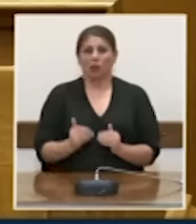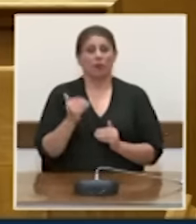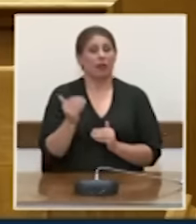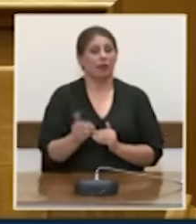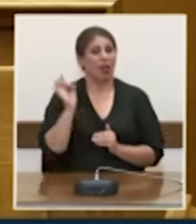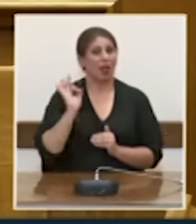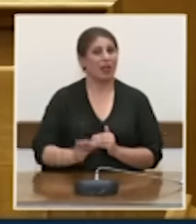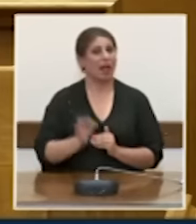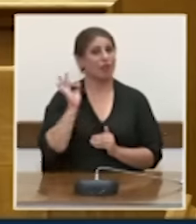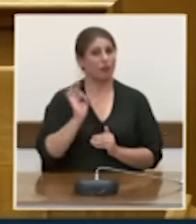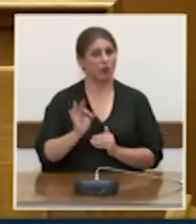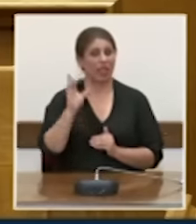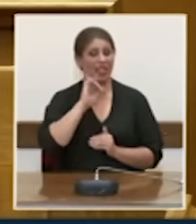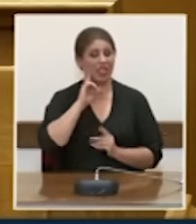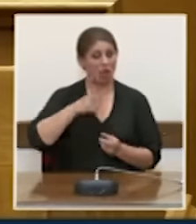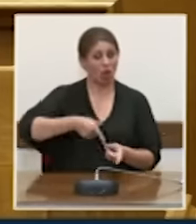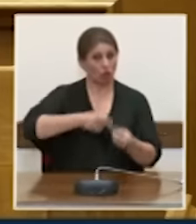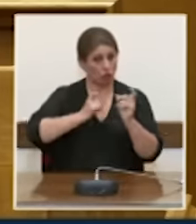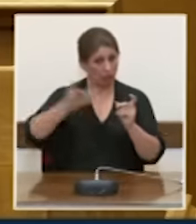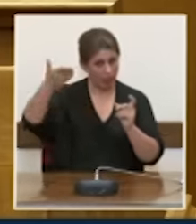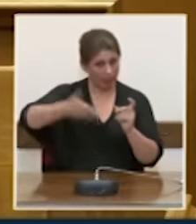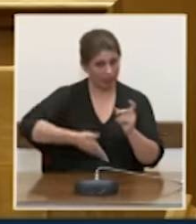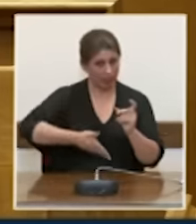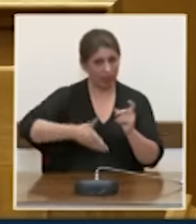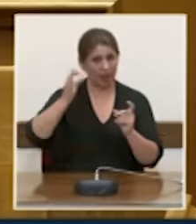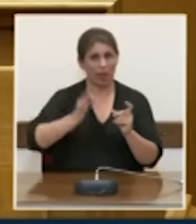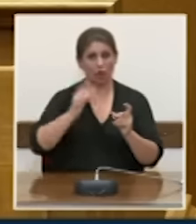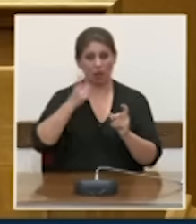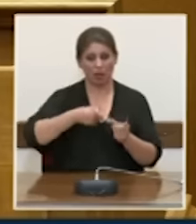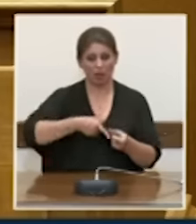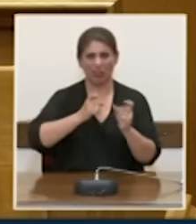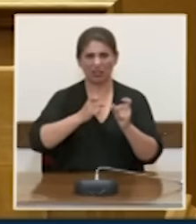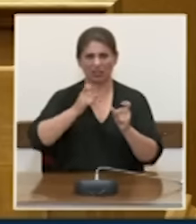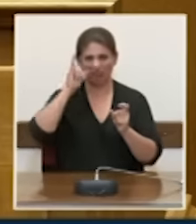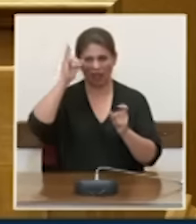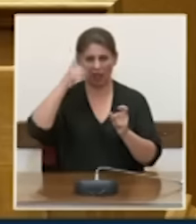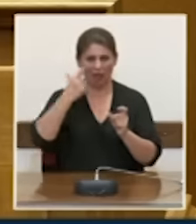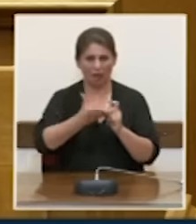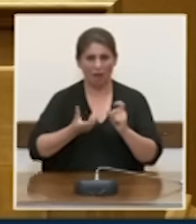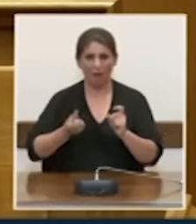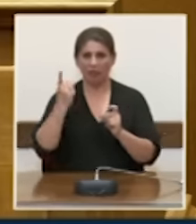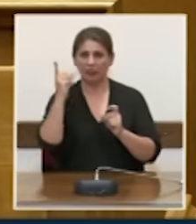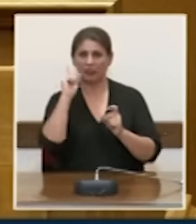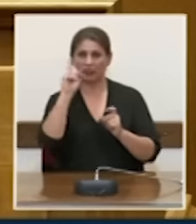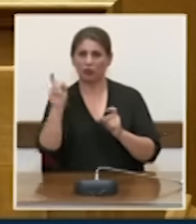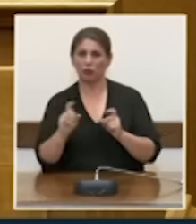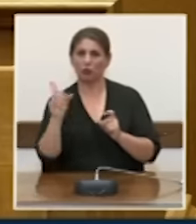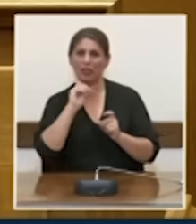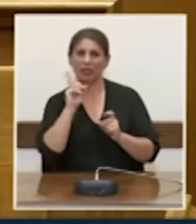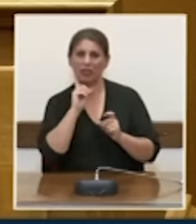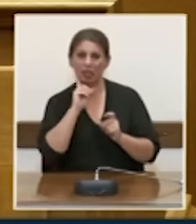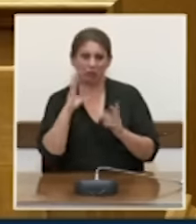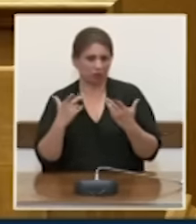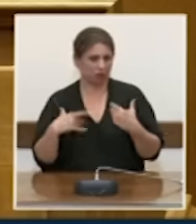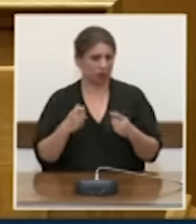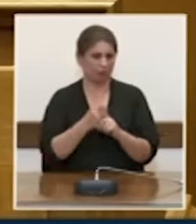μια καινούργια γυναικοκτονία, κάθε φορά που ένας δράστης τέρας αφαιρεί τη ζωή μιας ανυπεράσπιστης γυναίκας, επειδή